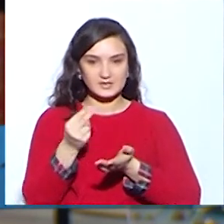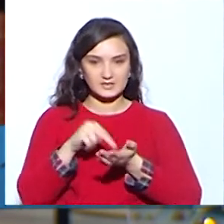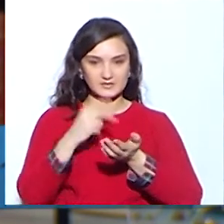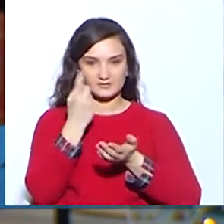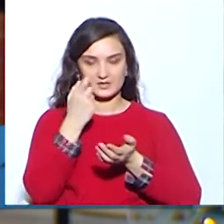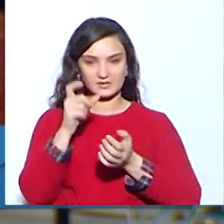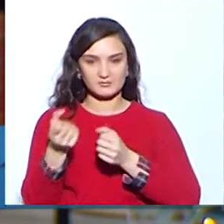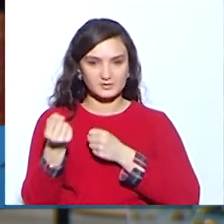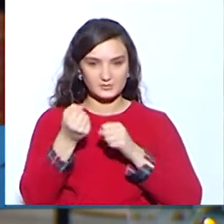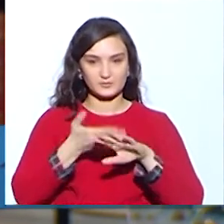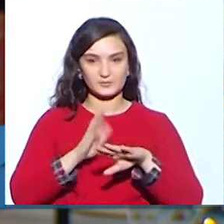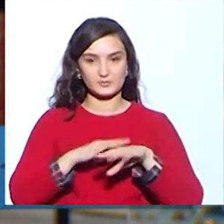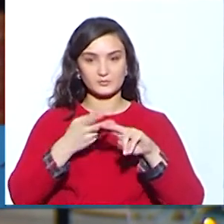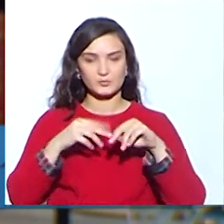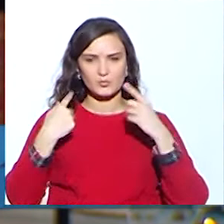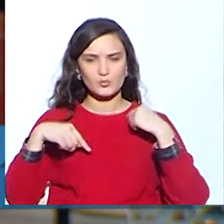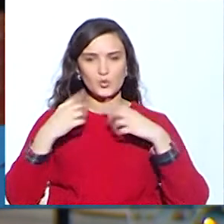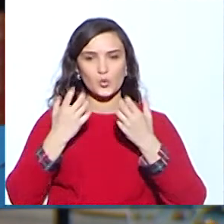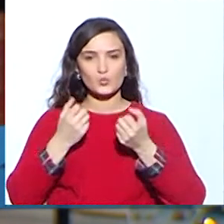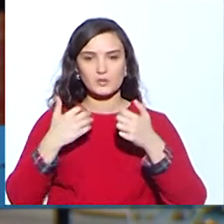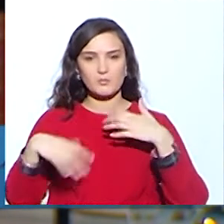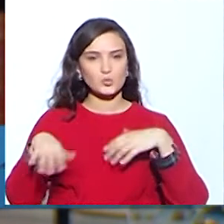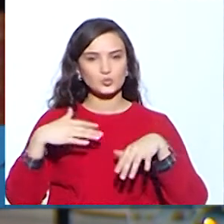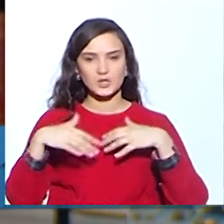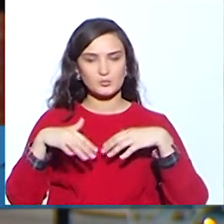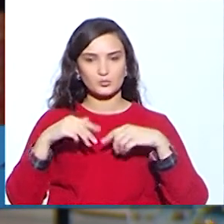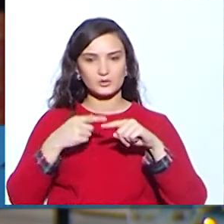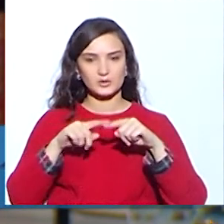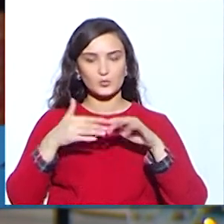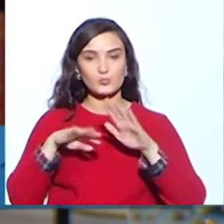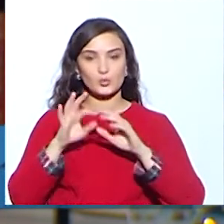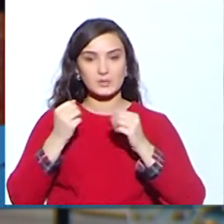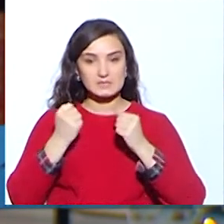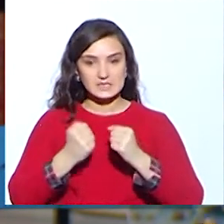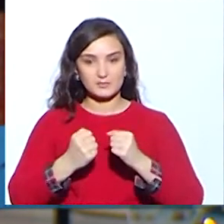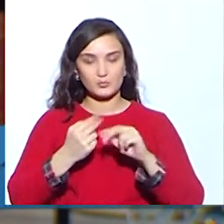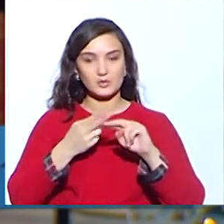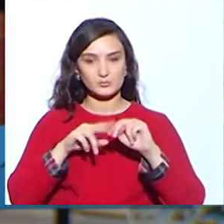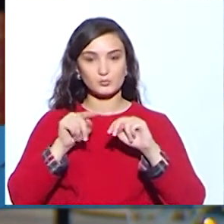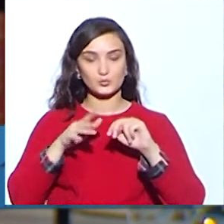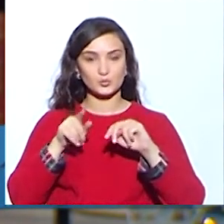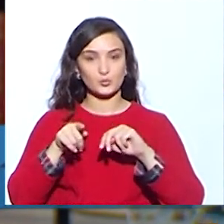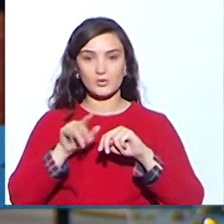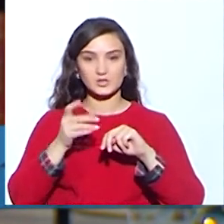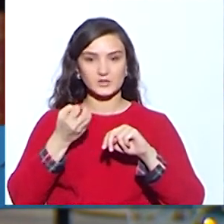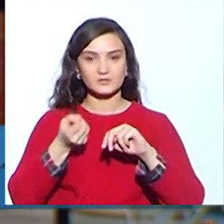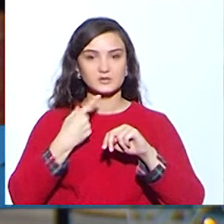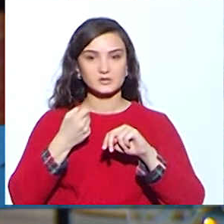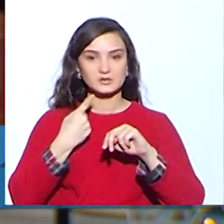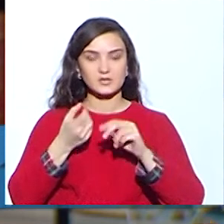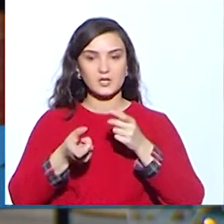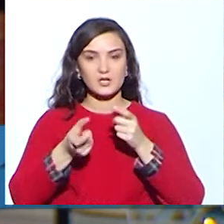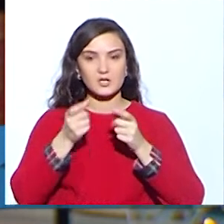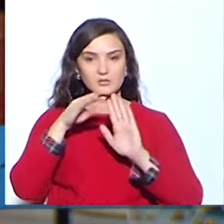მთრალი ადამიანის რთულია, იმიტომ რომ კუნთები აბსოლუტურად მოდუნებული აქვს და უფრო დამძიმებულია და თუ ლაქაც არ გავჩერდით, ის გადადის